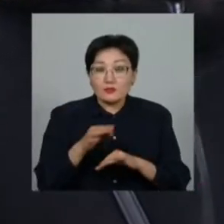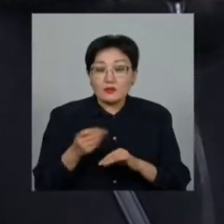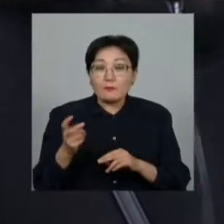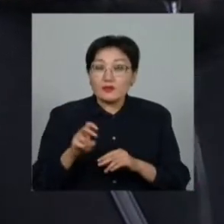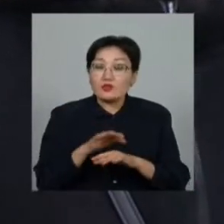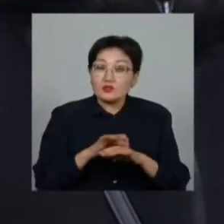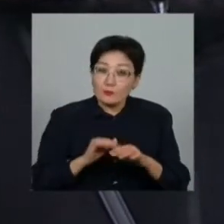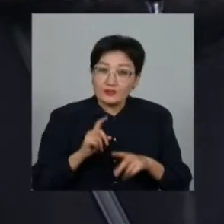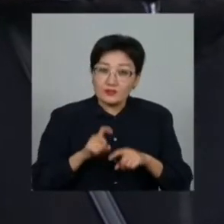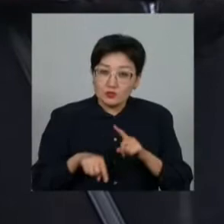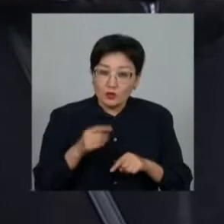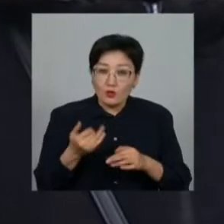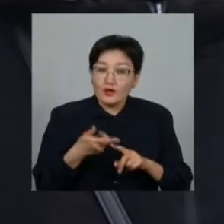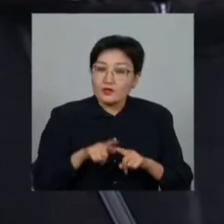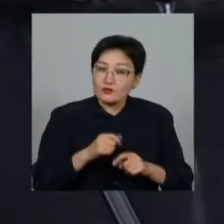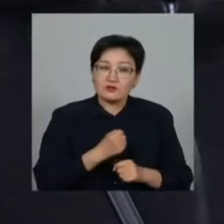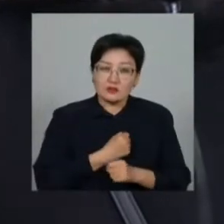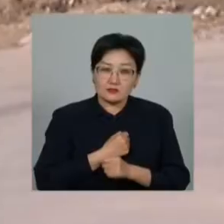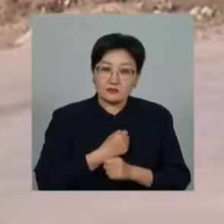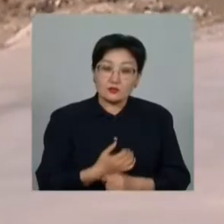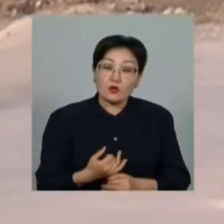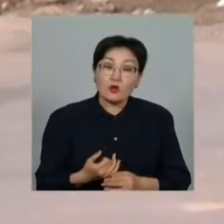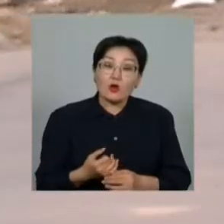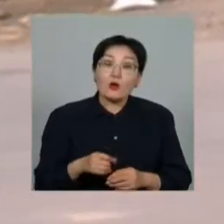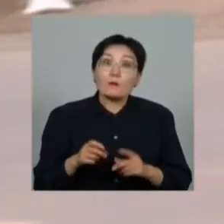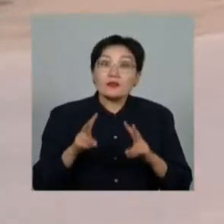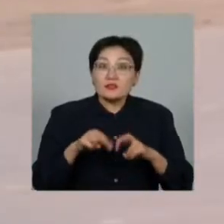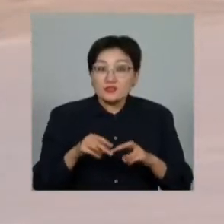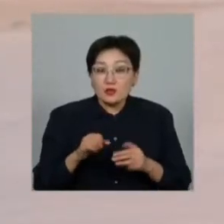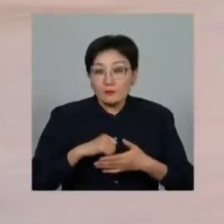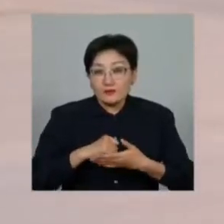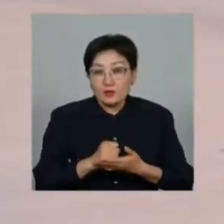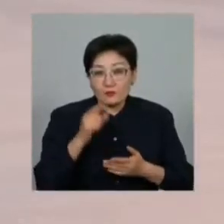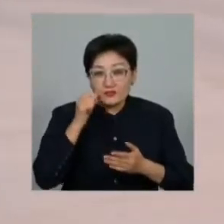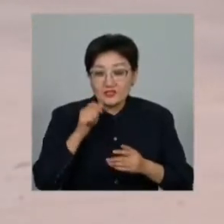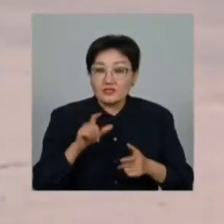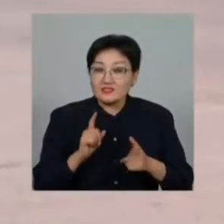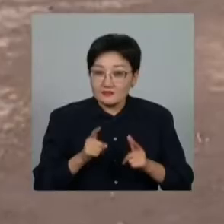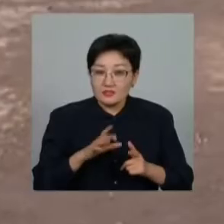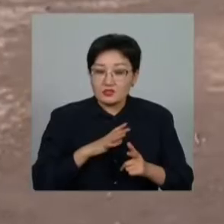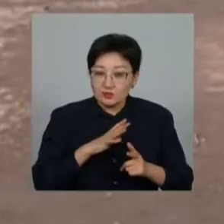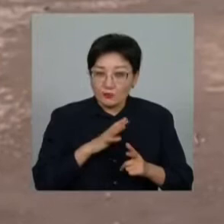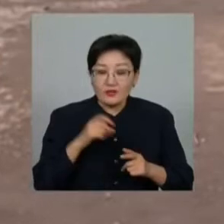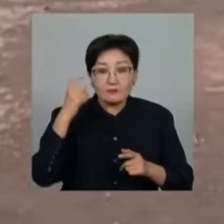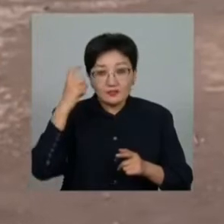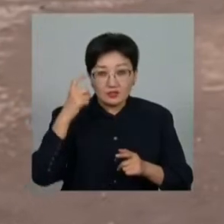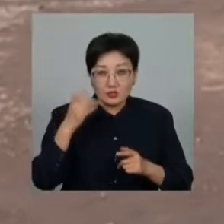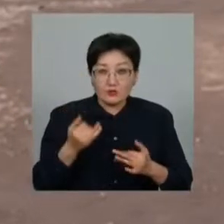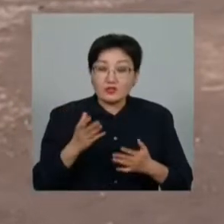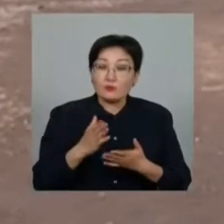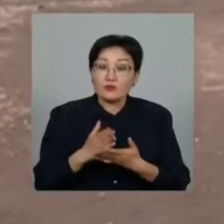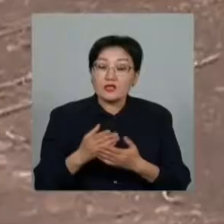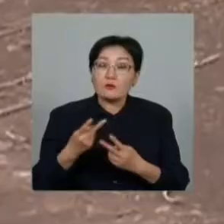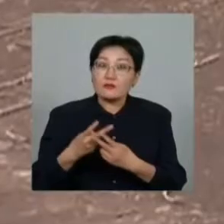прощение у родных они очень сожалеют кстати медэкспертиза уже подтвердила мужчина действительно сел за руль нетрезвым сейчас он находится